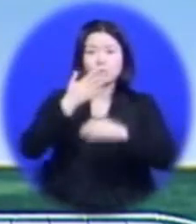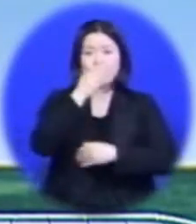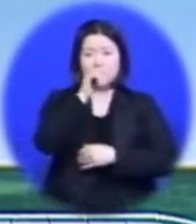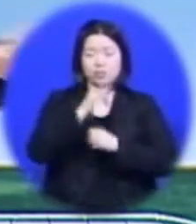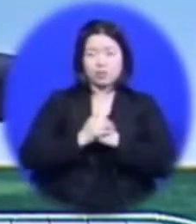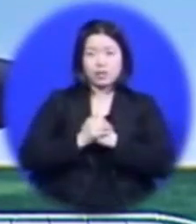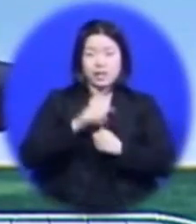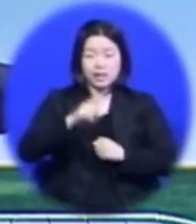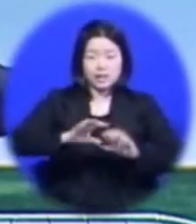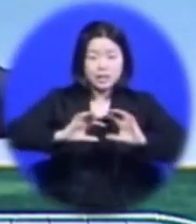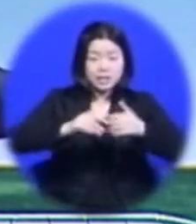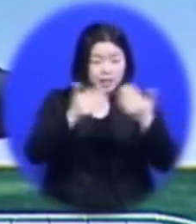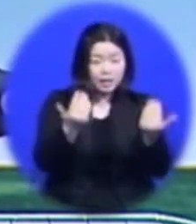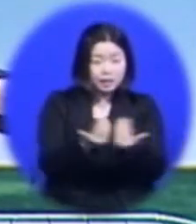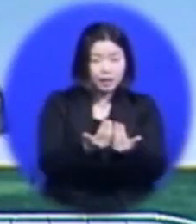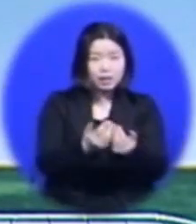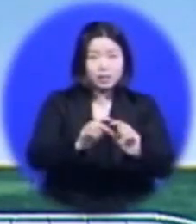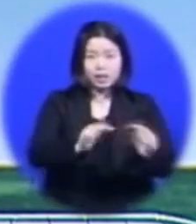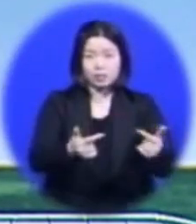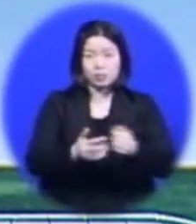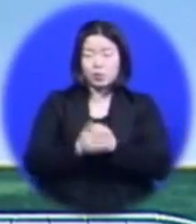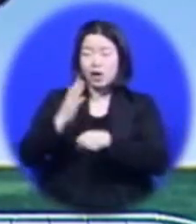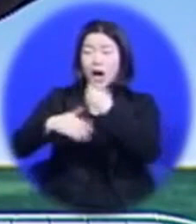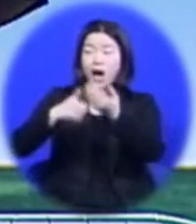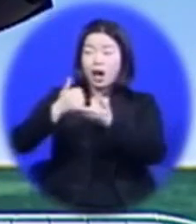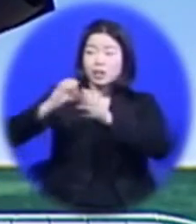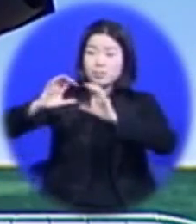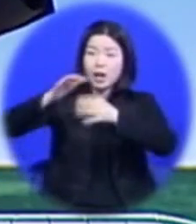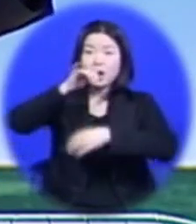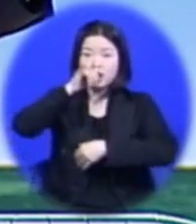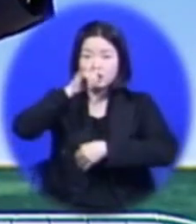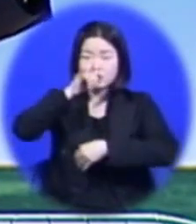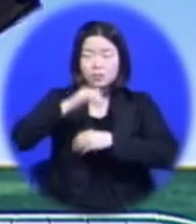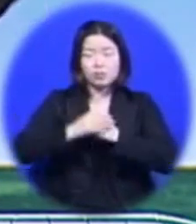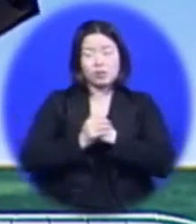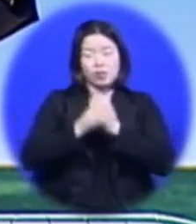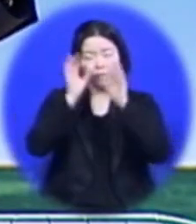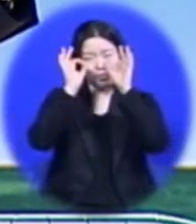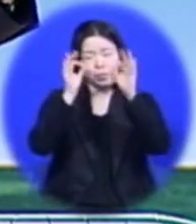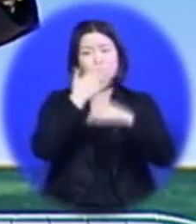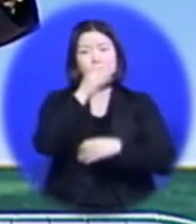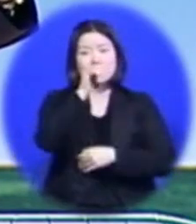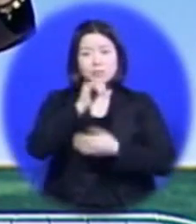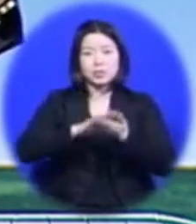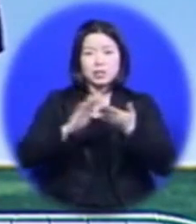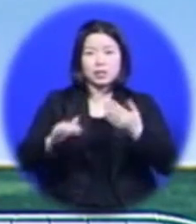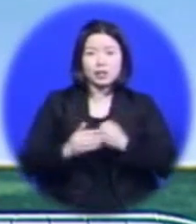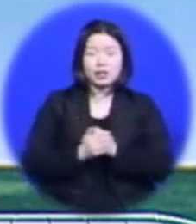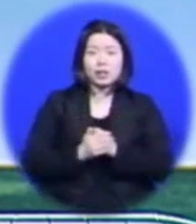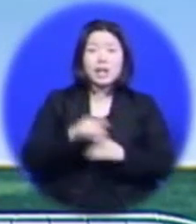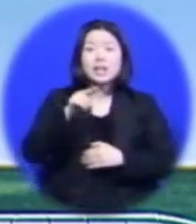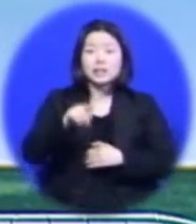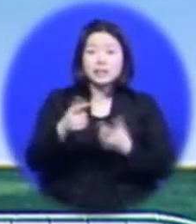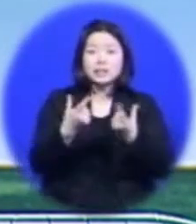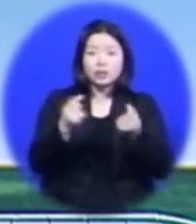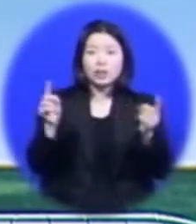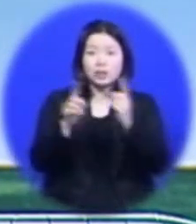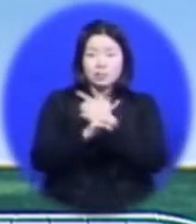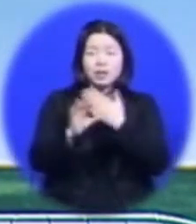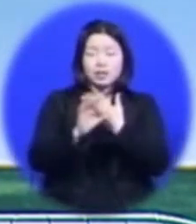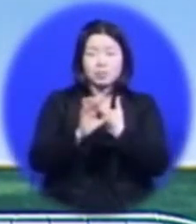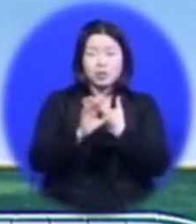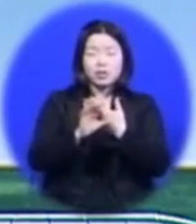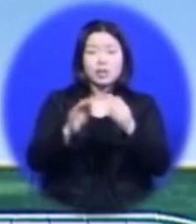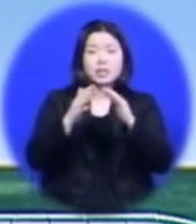이 세상의 전부가 아니고 하나님의 나라가 있음을 보게 돼요. 그렇게 되면서 사람이